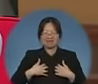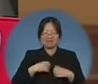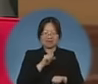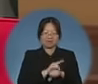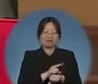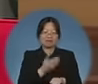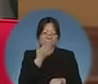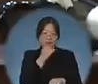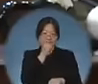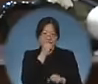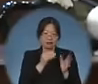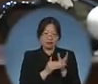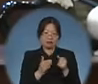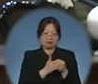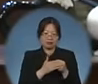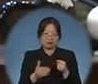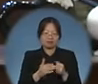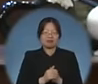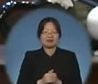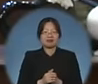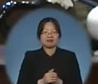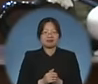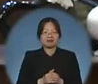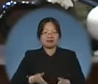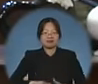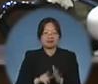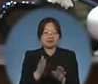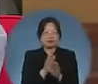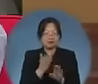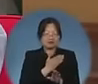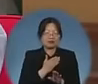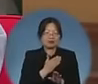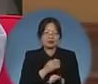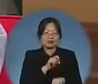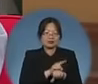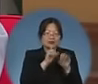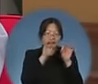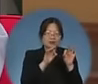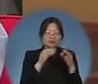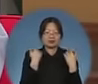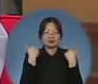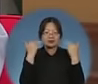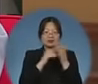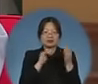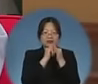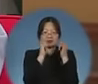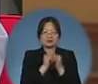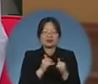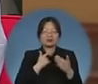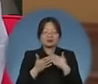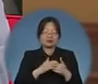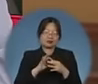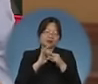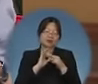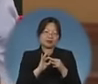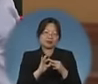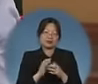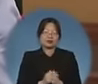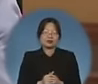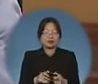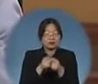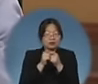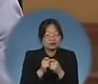기질일 가능성이 훨씬 커요. 그래서 어떤 그런 선천적인 기질이 이제 성장을 하고 사회적인 경험을 하면서 좀